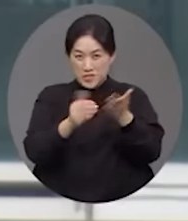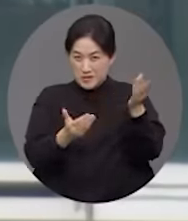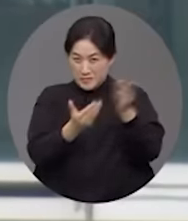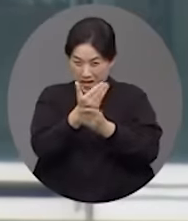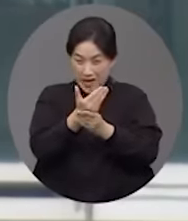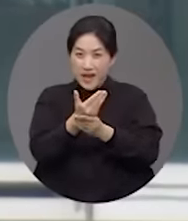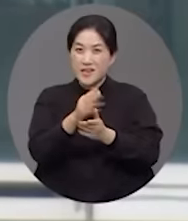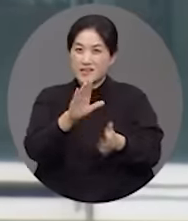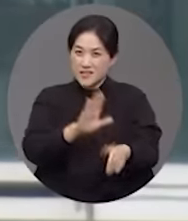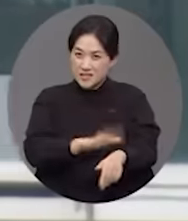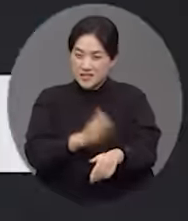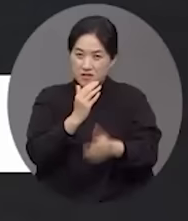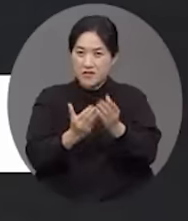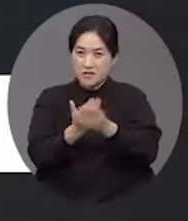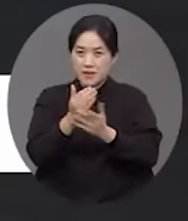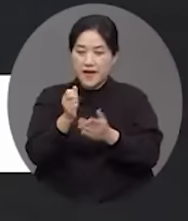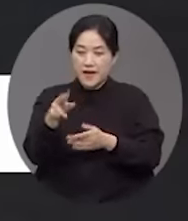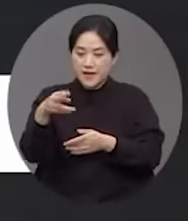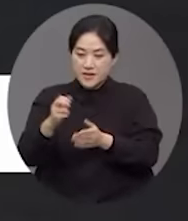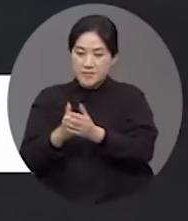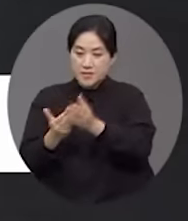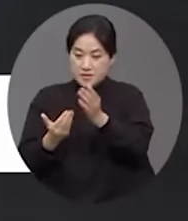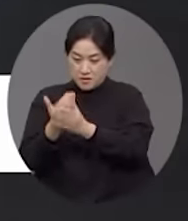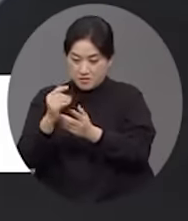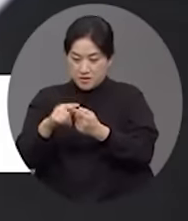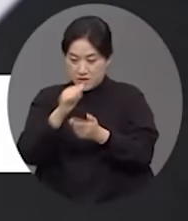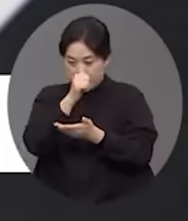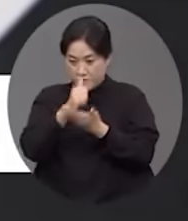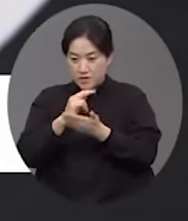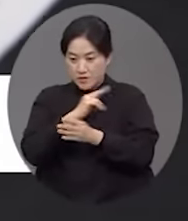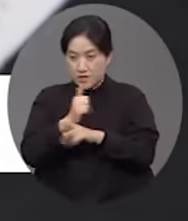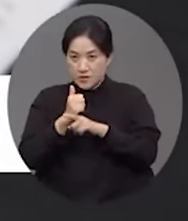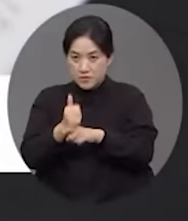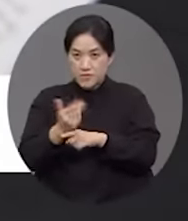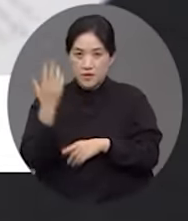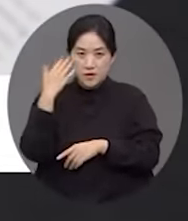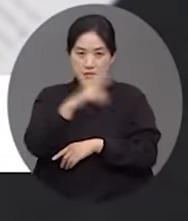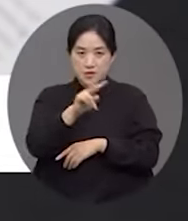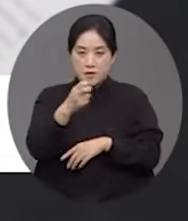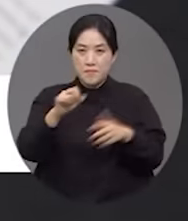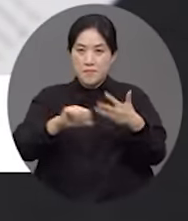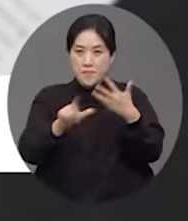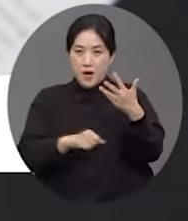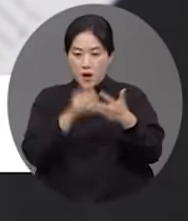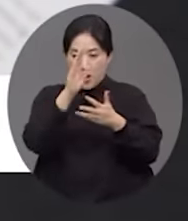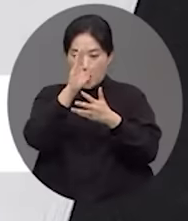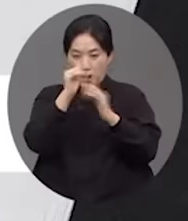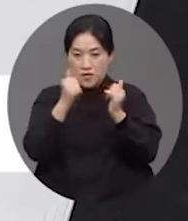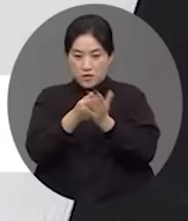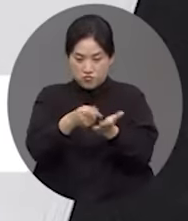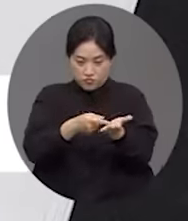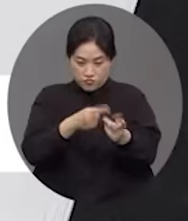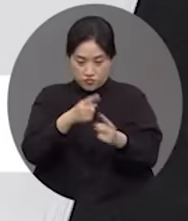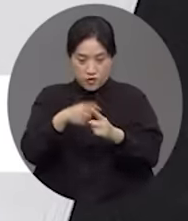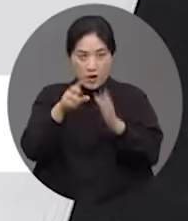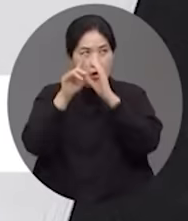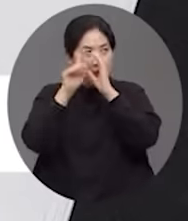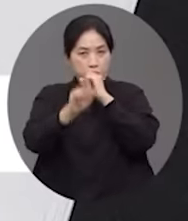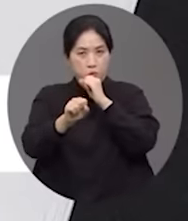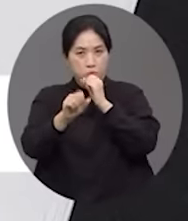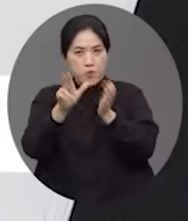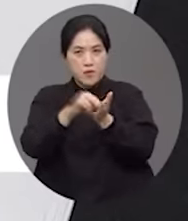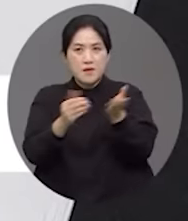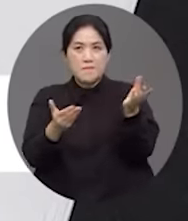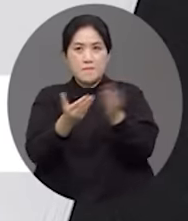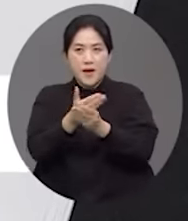드러났습니다. 희림 씨 사건의 피의자 신문 조서를 보면 2020년 8월 환자가 의식불명에 빠지는 의료사고도